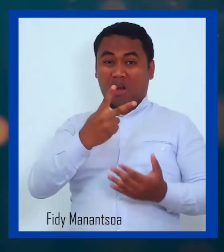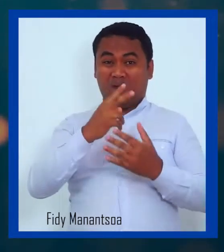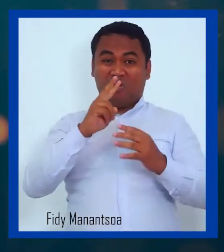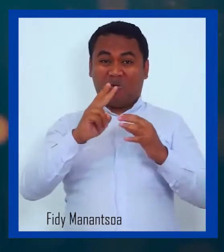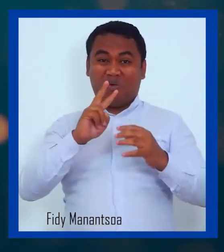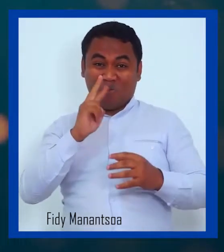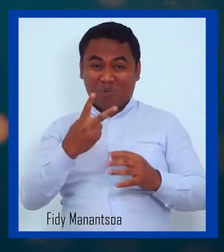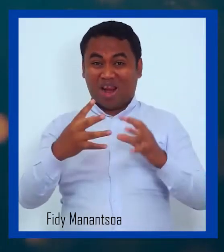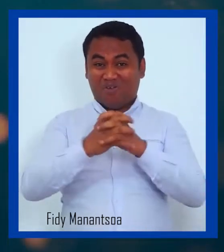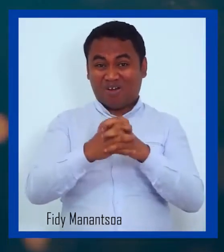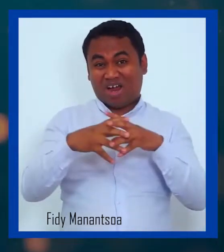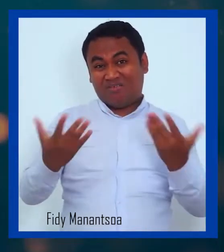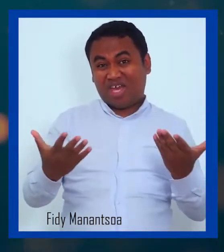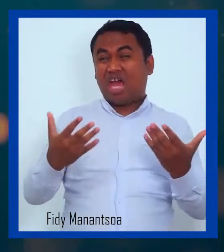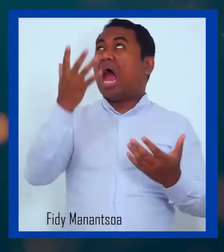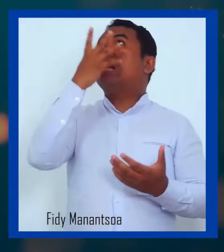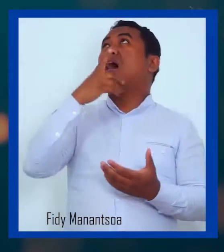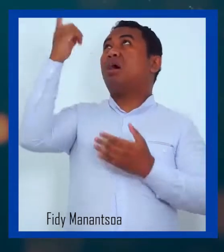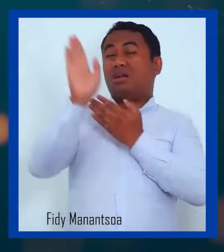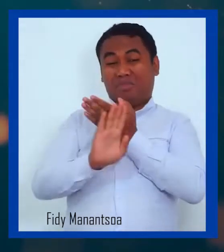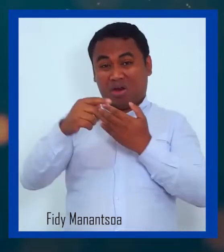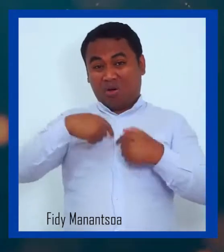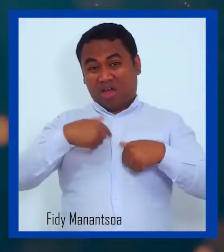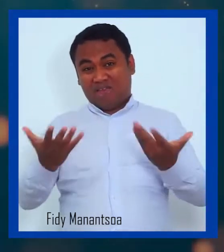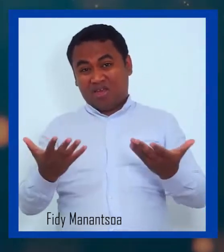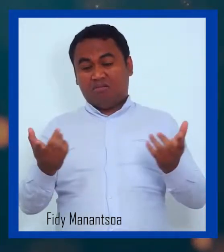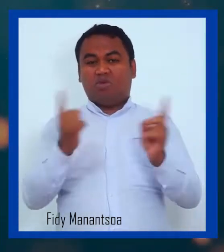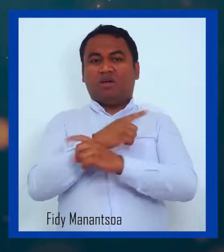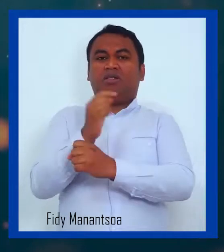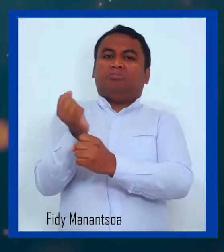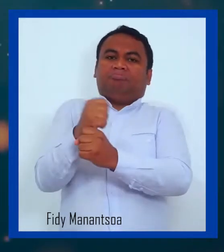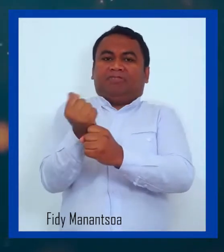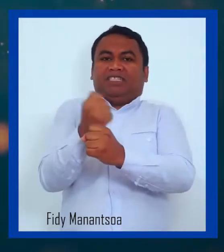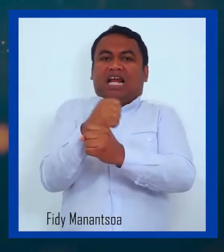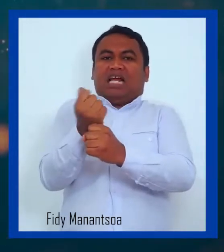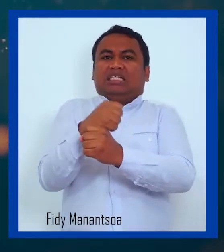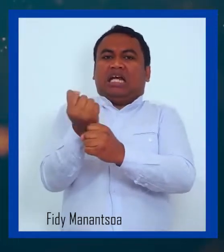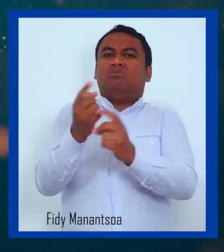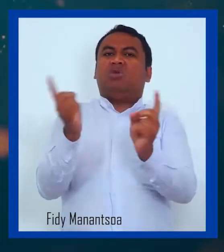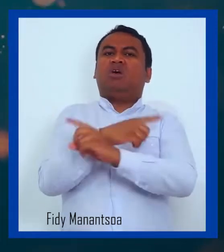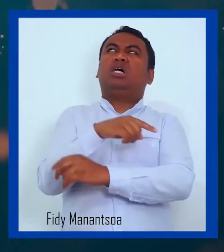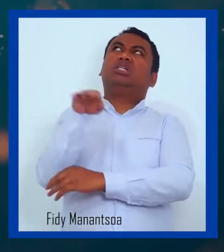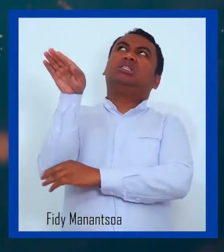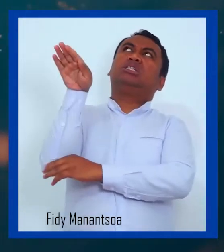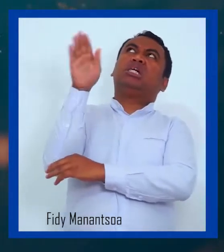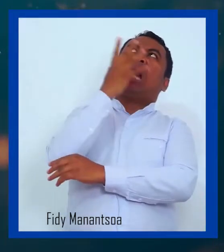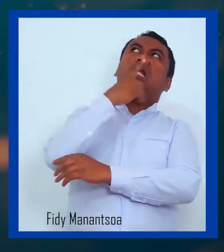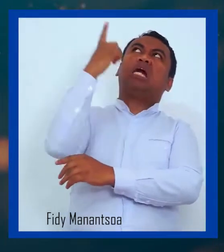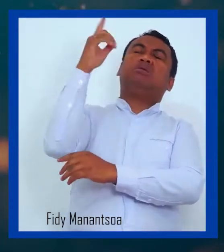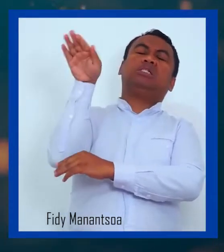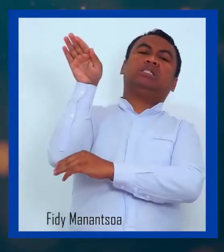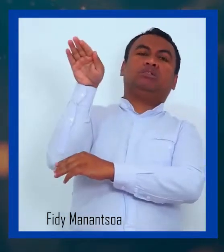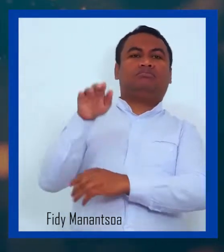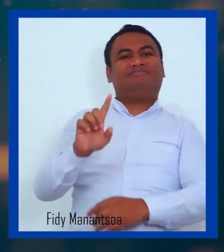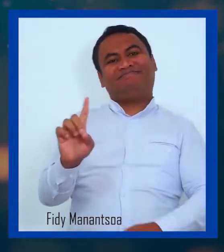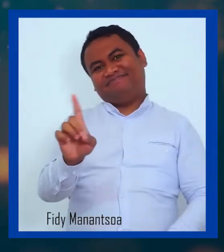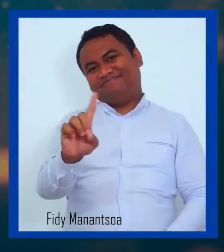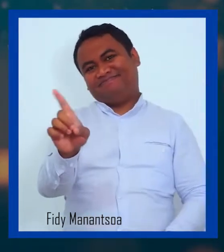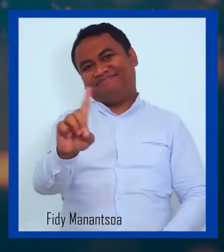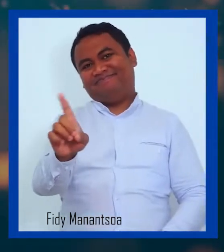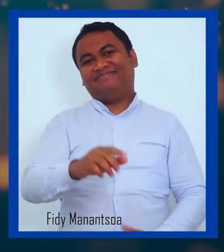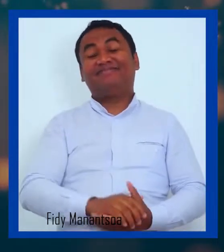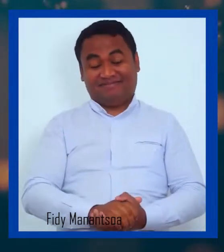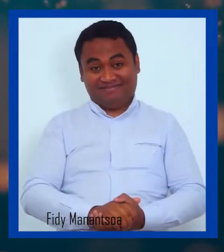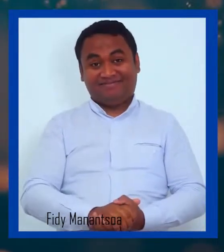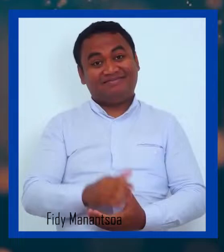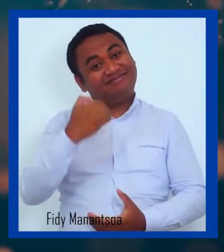Andriamanitra mamaly vavaka sy hoe miaro ahy eo, aiza koa izay Andriamanitra manao zao dia lasa misalasala ny amin'ny fitiavan'Andriamanitra ny olona. Zany